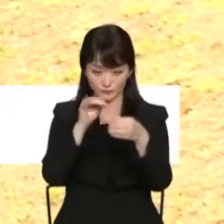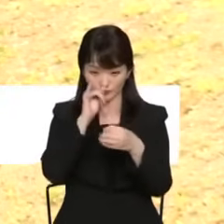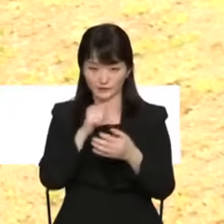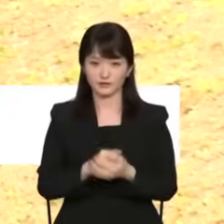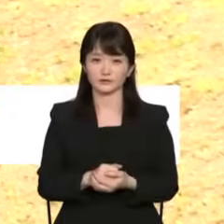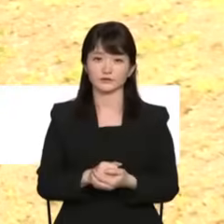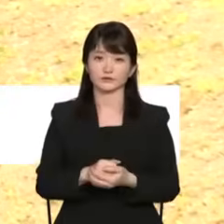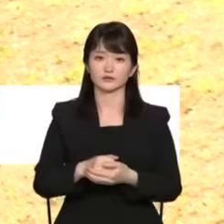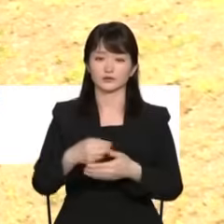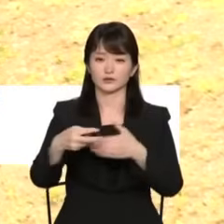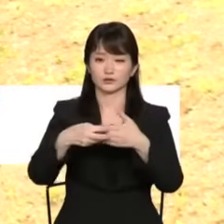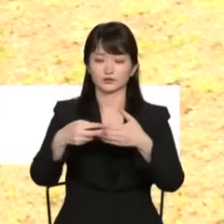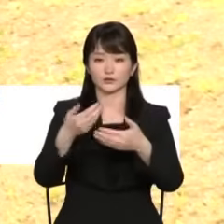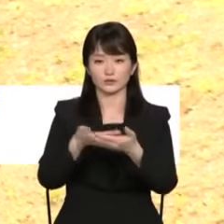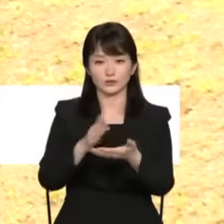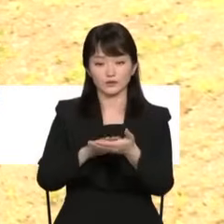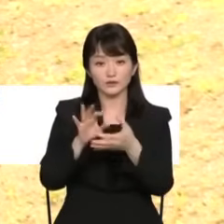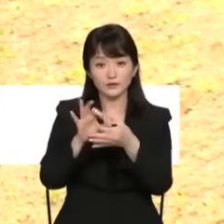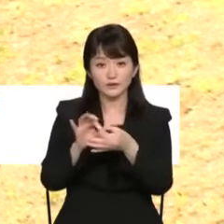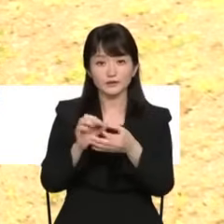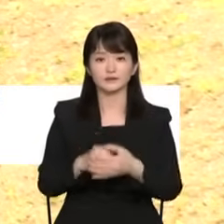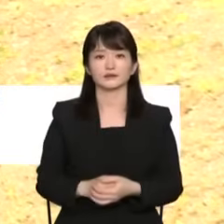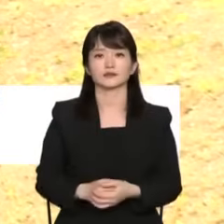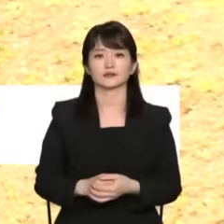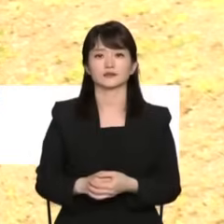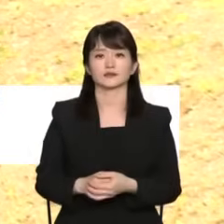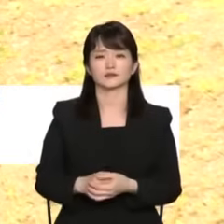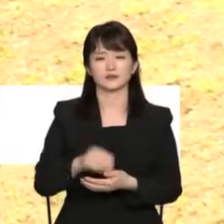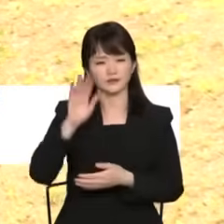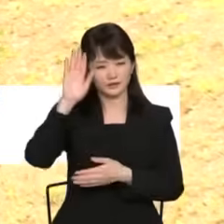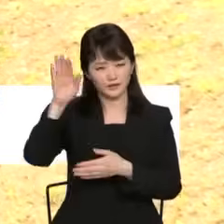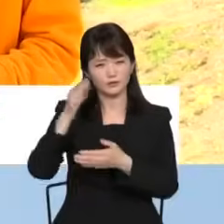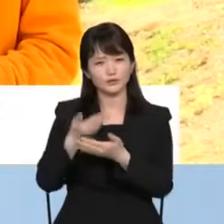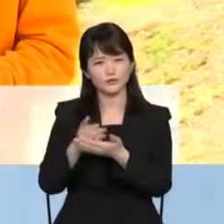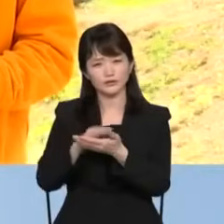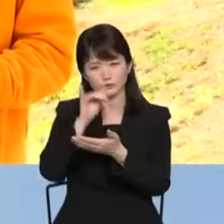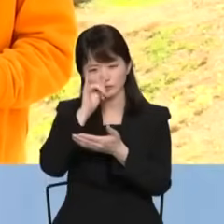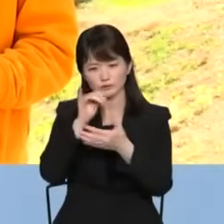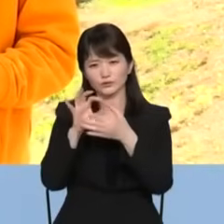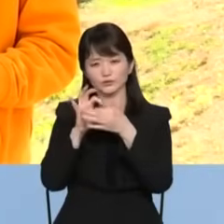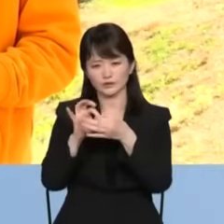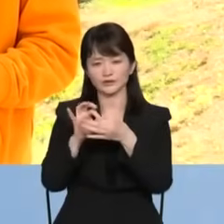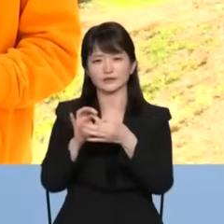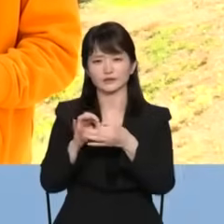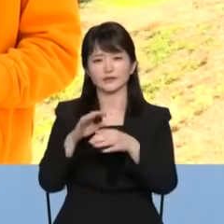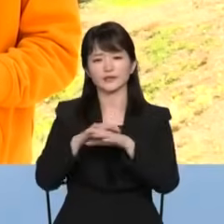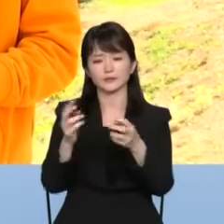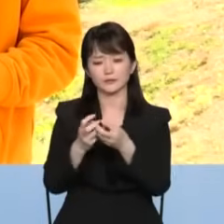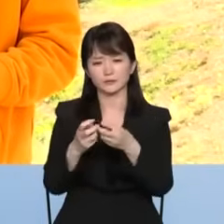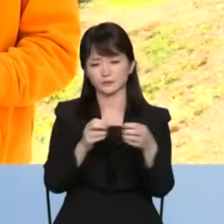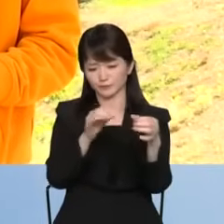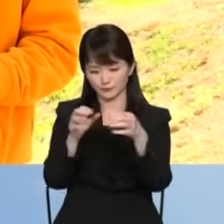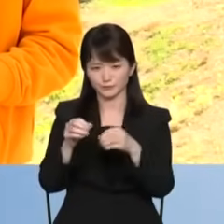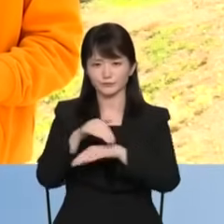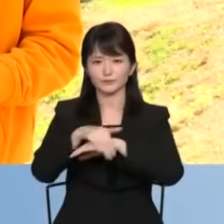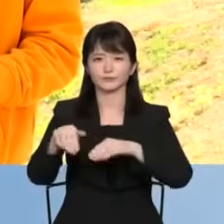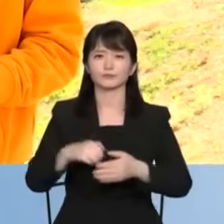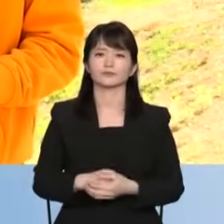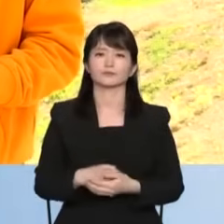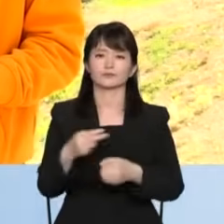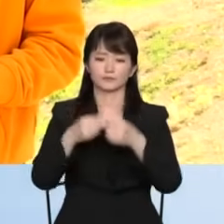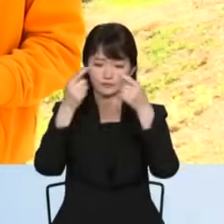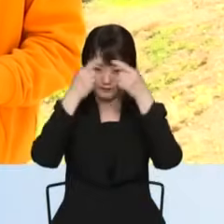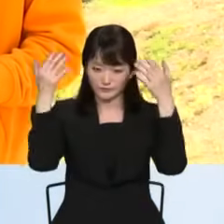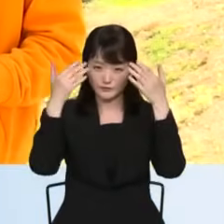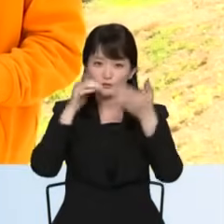있어가지고는 개혁신당이 제시하는 대안이 가장 합리적일 수 있도록 저희가 계속 연구해 나가겠습니다. 그러면 대안을 생각하신다고 하셨는데 의대 정원 관련해서는